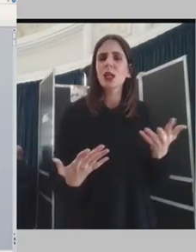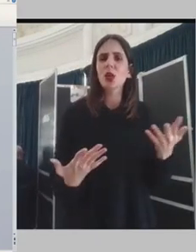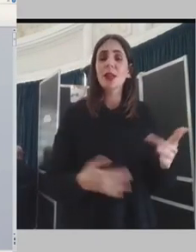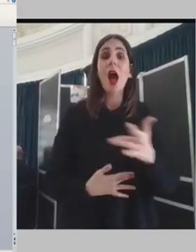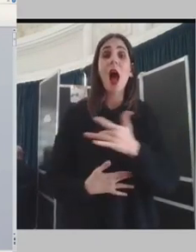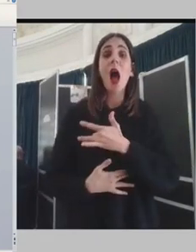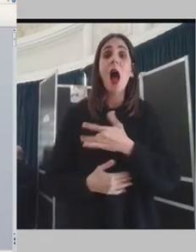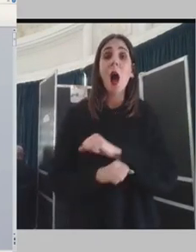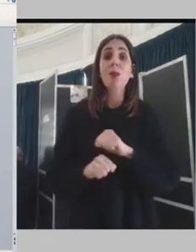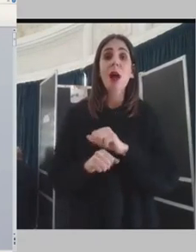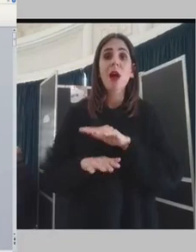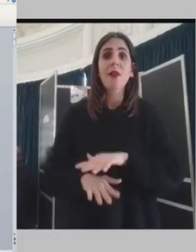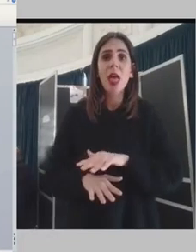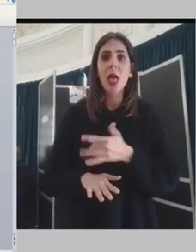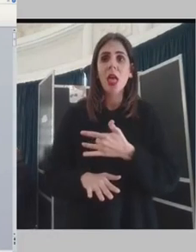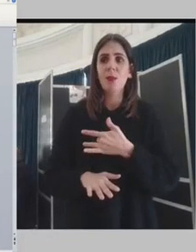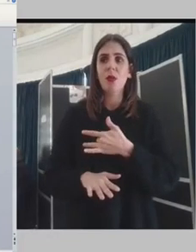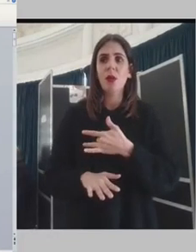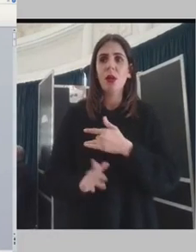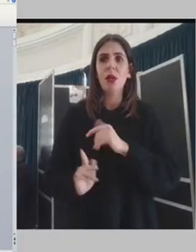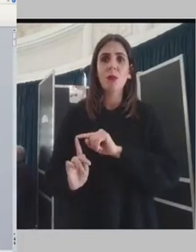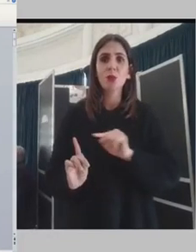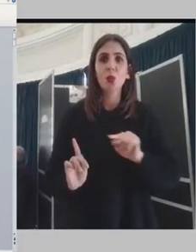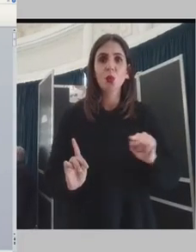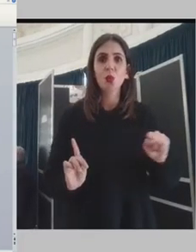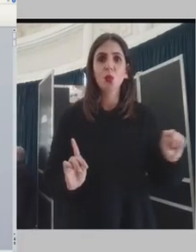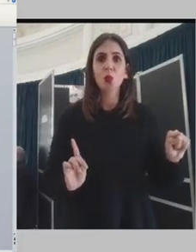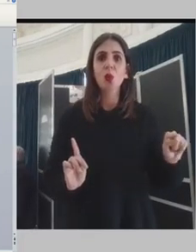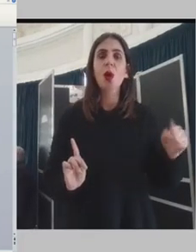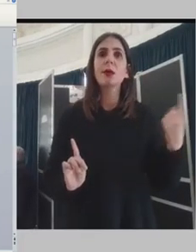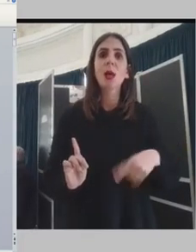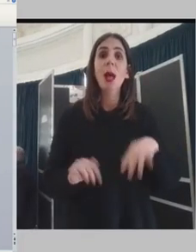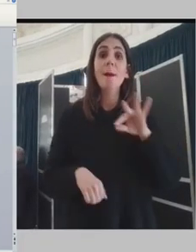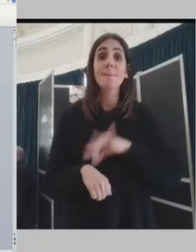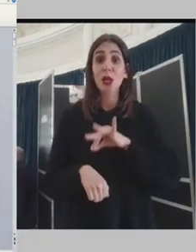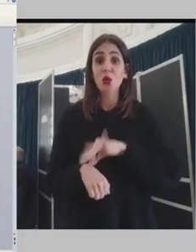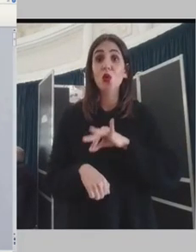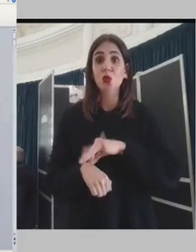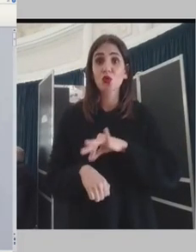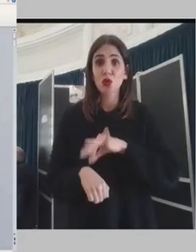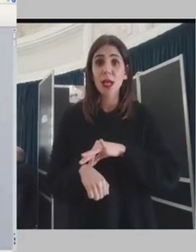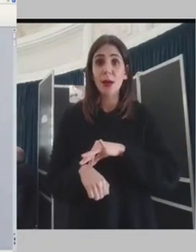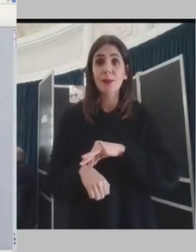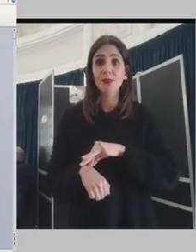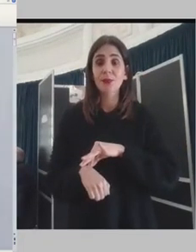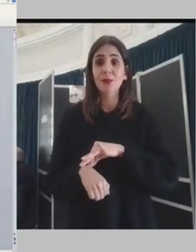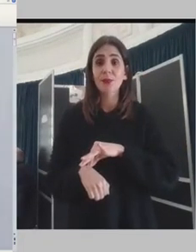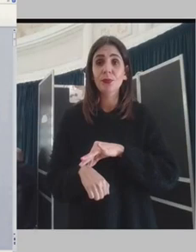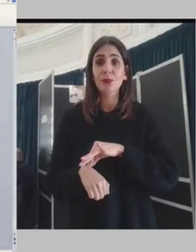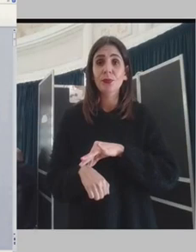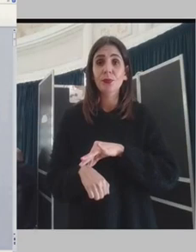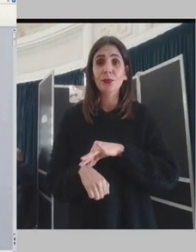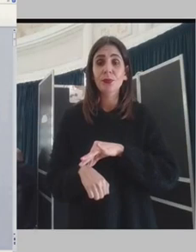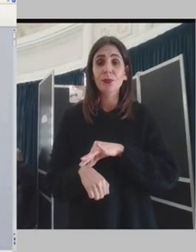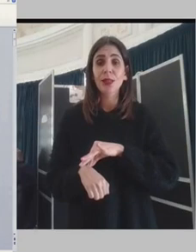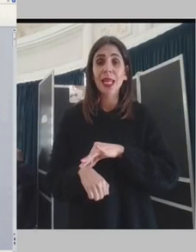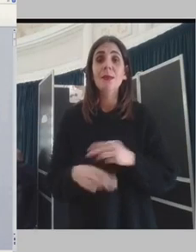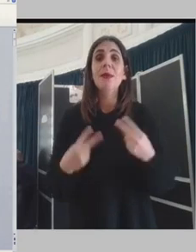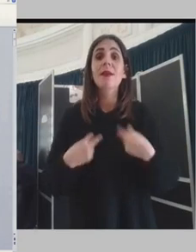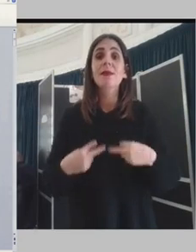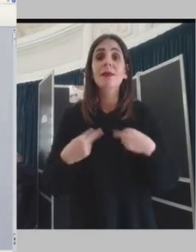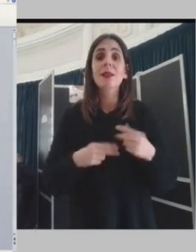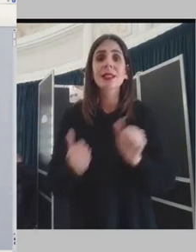una patologia tempo dipendente, quindi che dipende, la cui sopravvivenza dipende